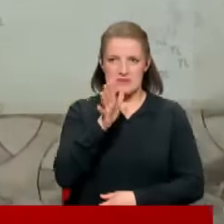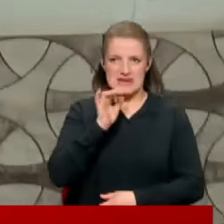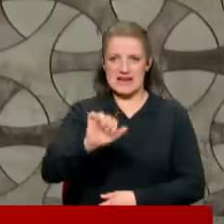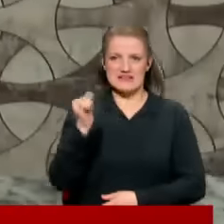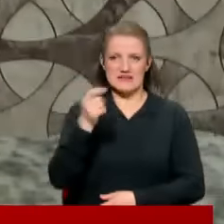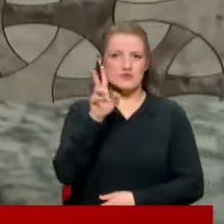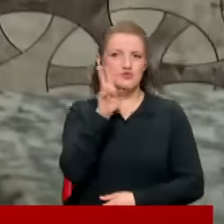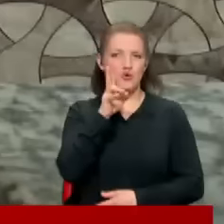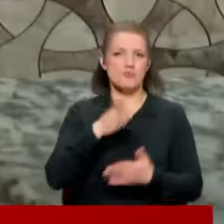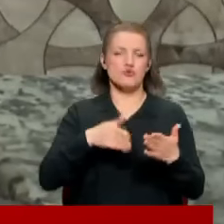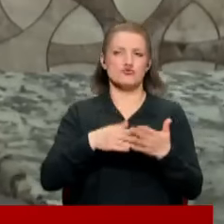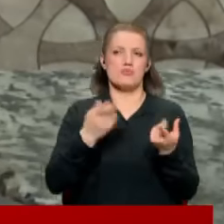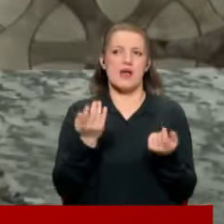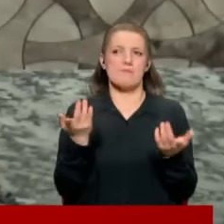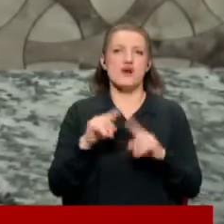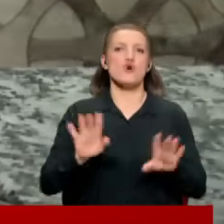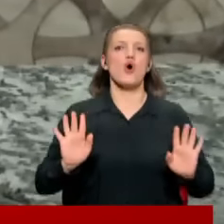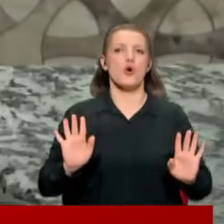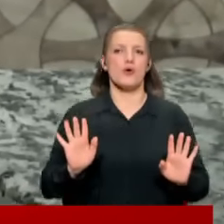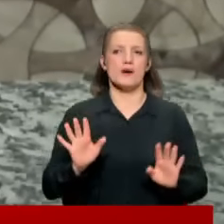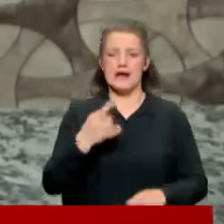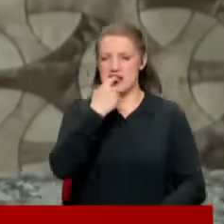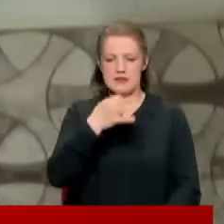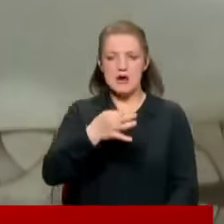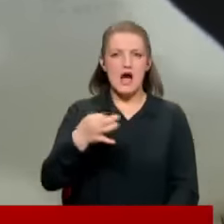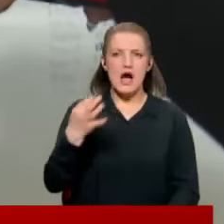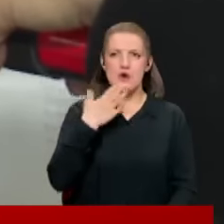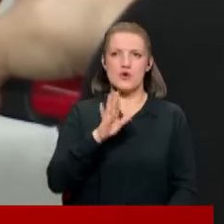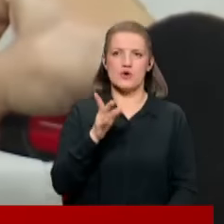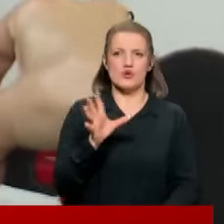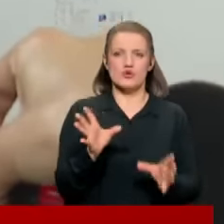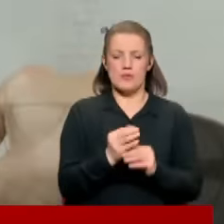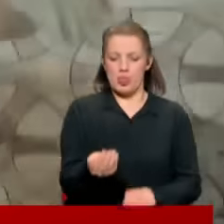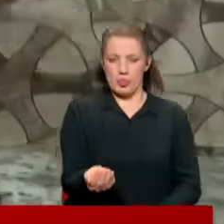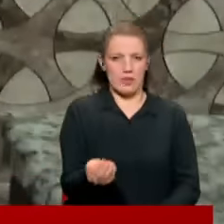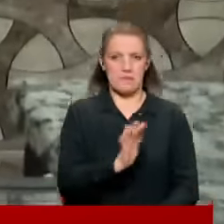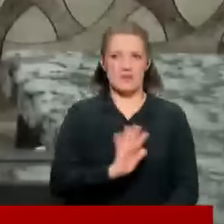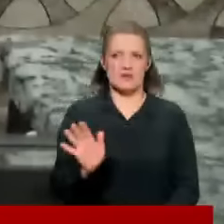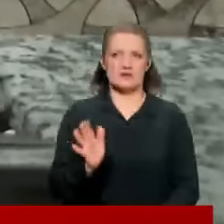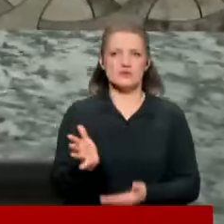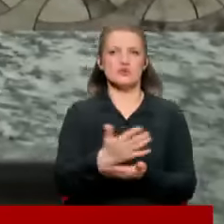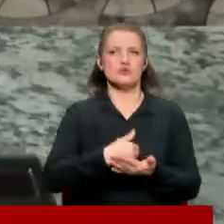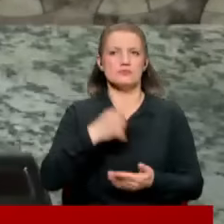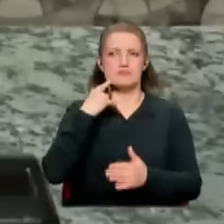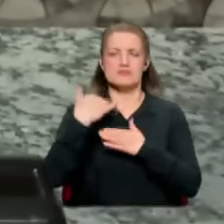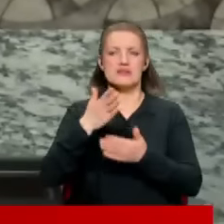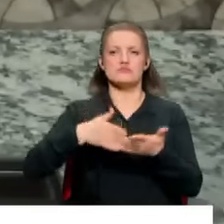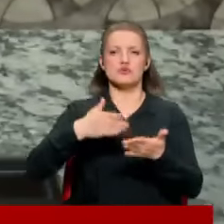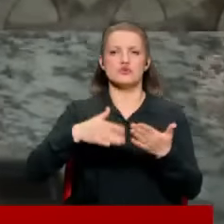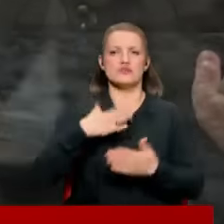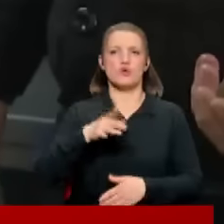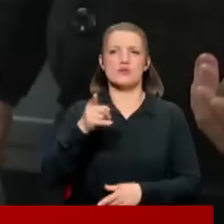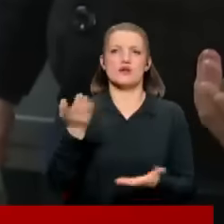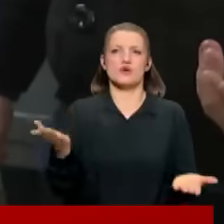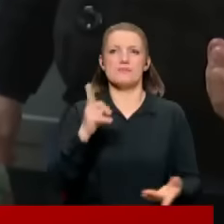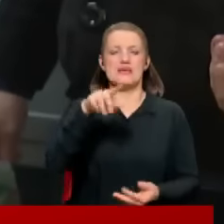kasayı? Son bozuk paraları. Başka da yok. Madeni para? Madeni para da toplasan bir avuç bile yok. Topluyoruz yani biz milletten hep bozuk istiyoruz, onların da